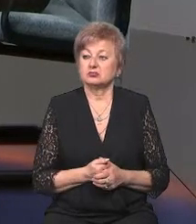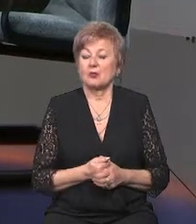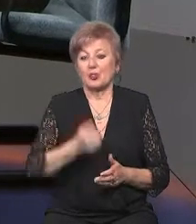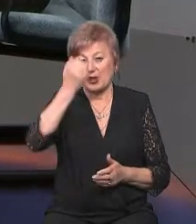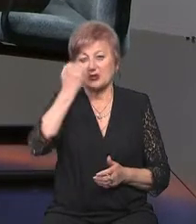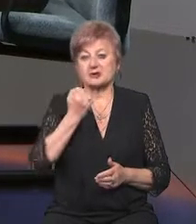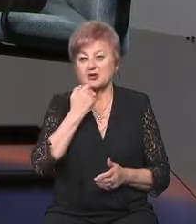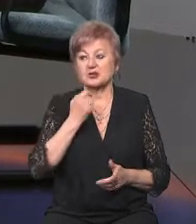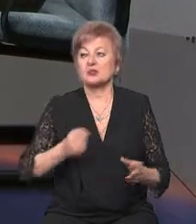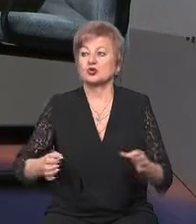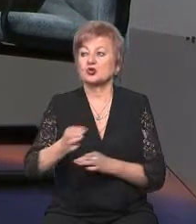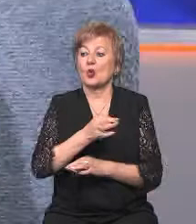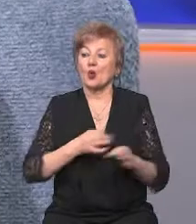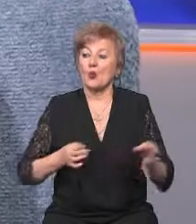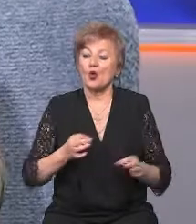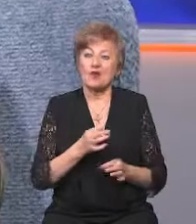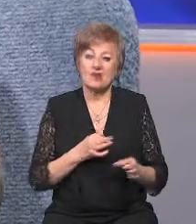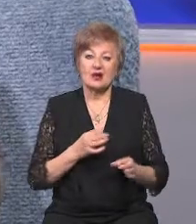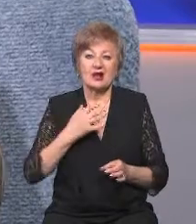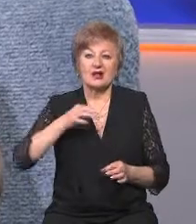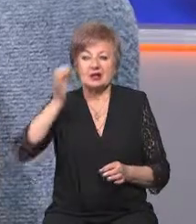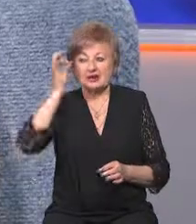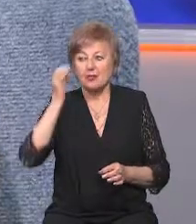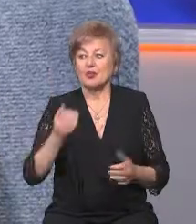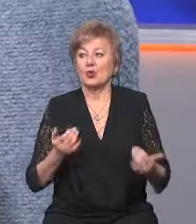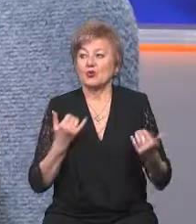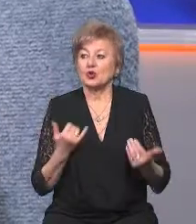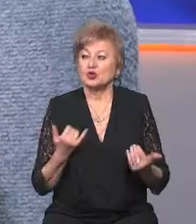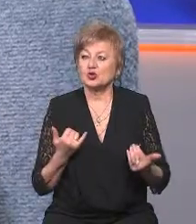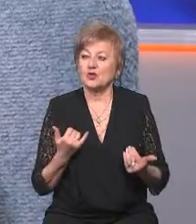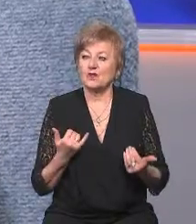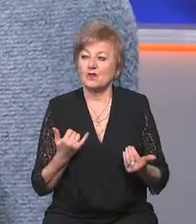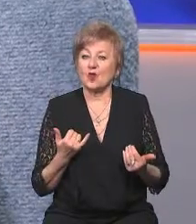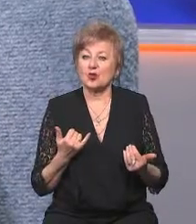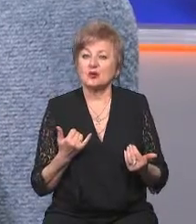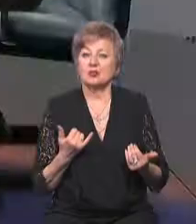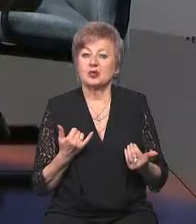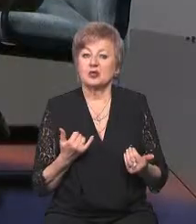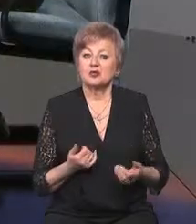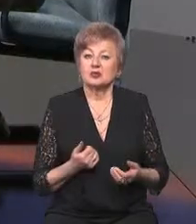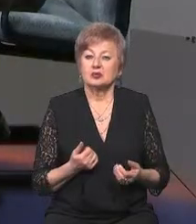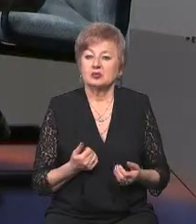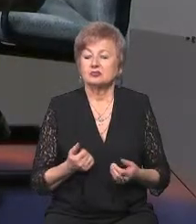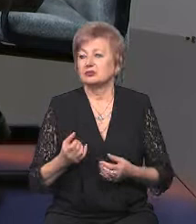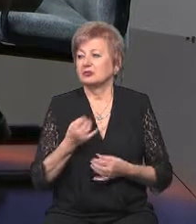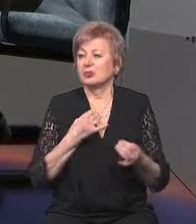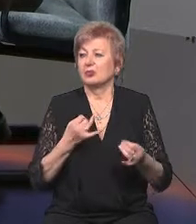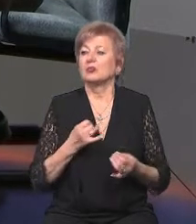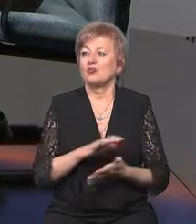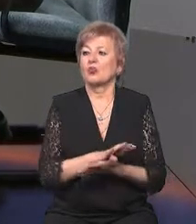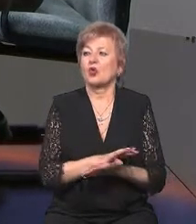дякую, що ви сьогодні звітали нас на ефір. Я нагадаю, що ми спілкувалися з Алісою Макарихіною, експерткою з